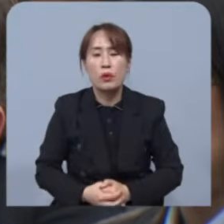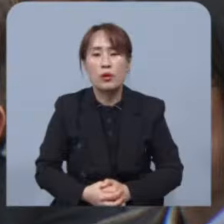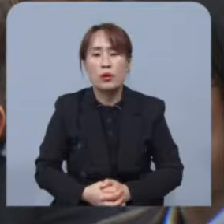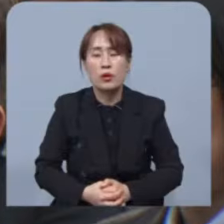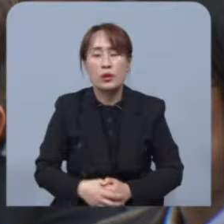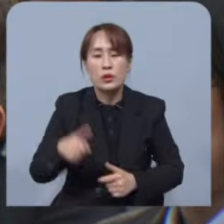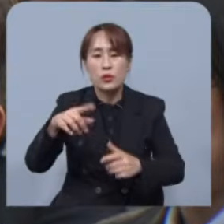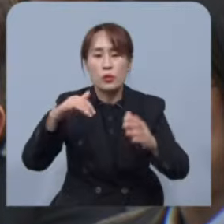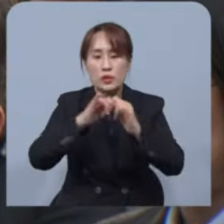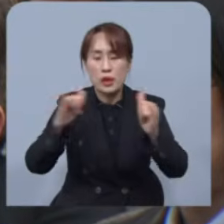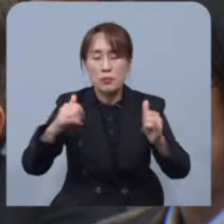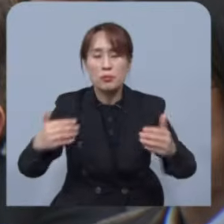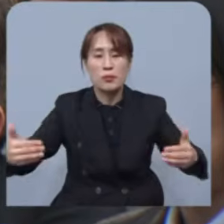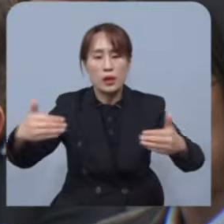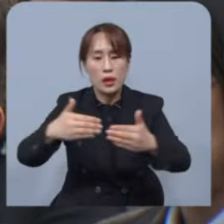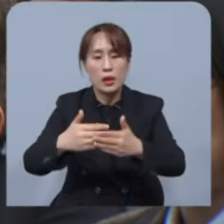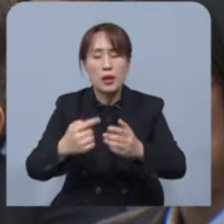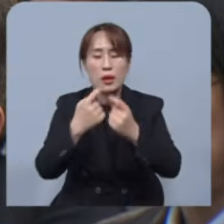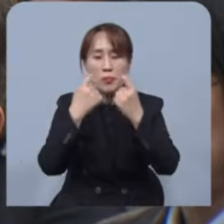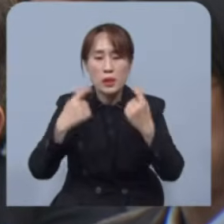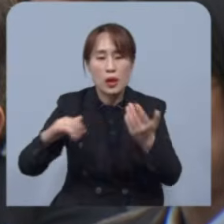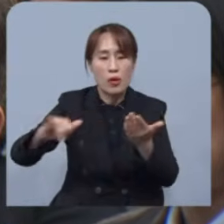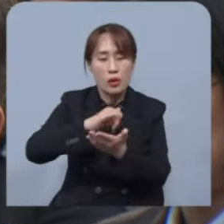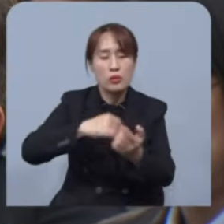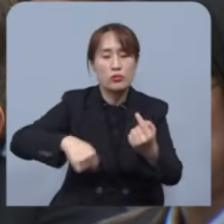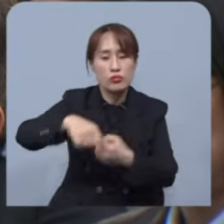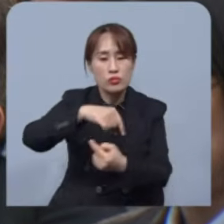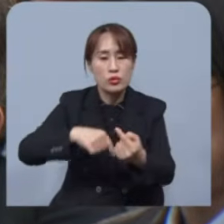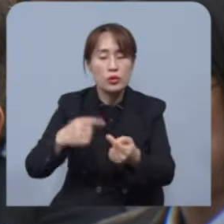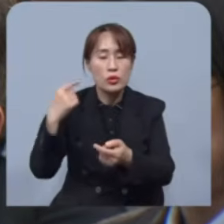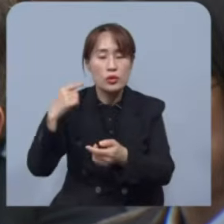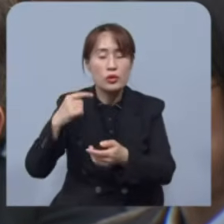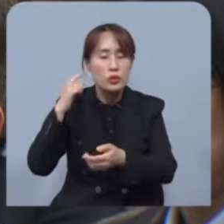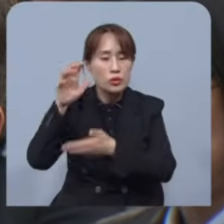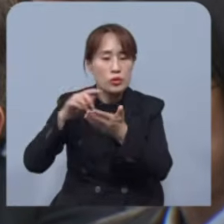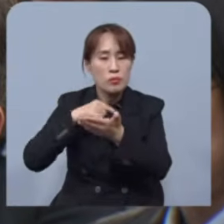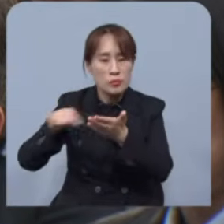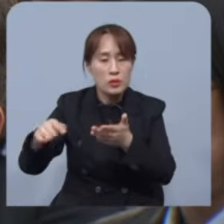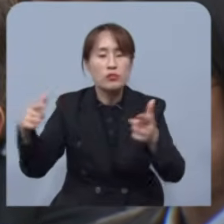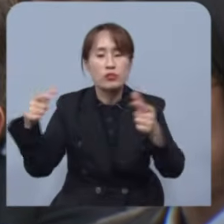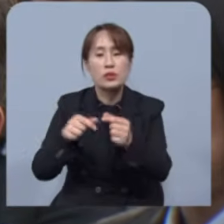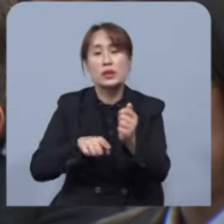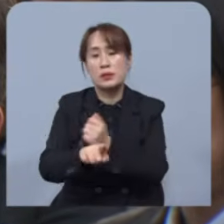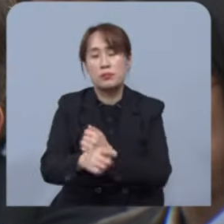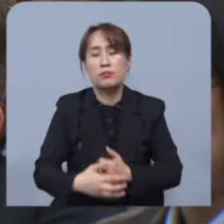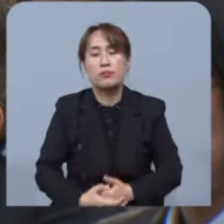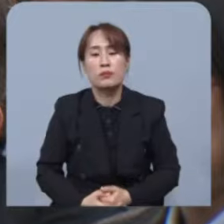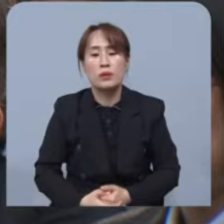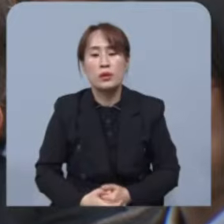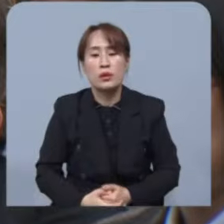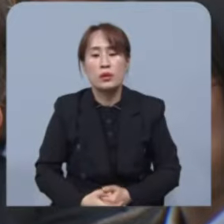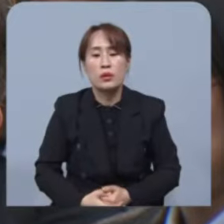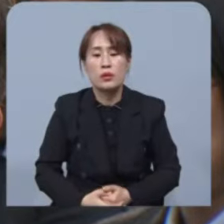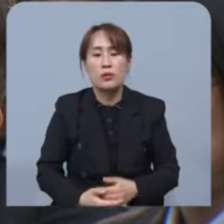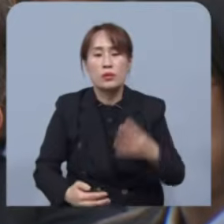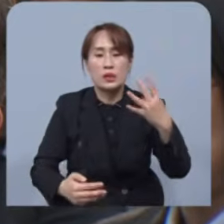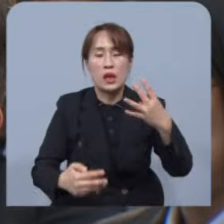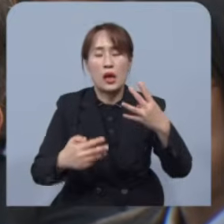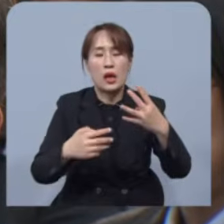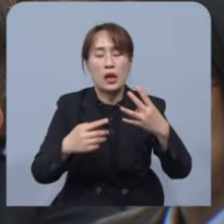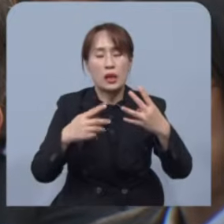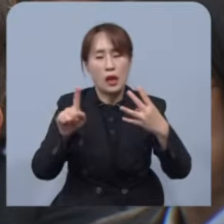보듬어서 사실은 이게 민간 항공기들을 운영을 하고 소음피도 줄이고 그런 개념이거든요. 그래서 꼭 사타를 하실